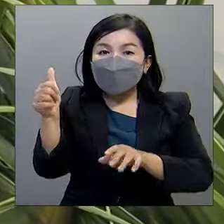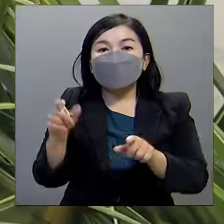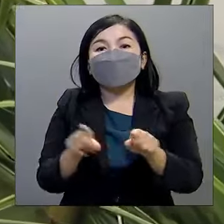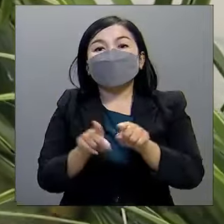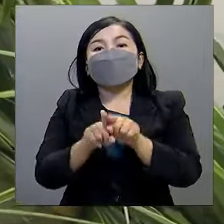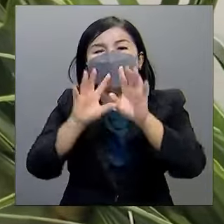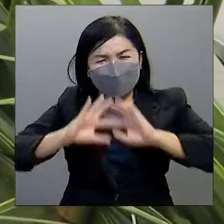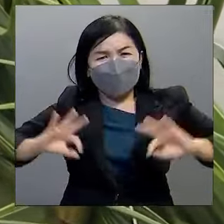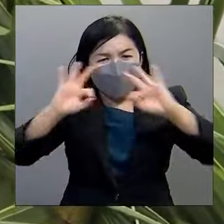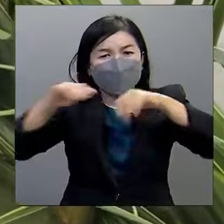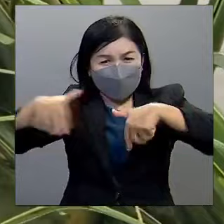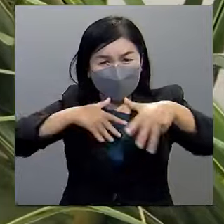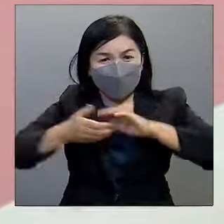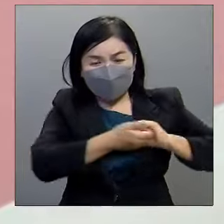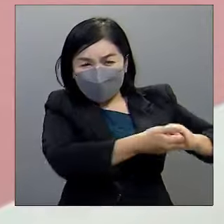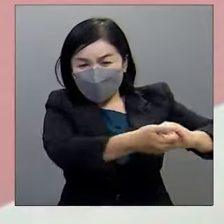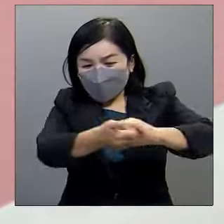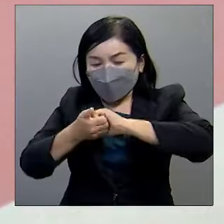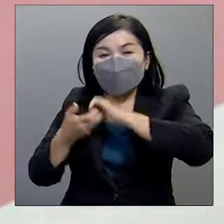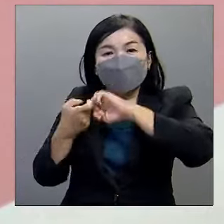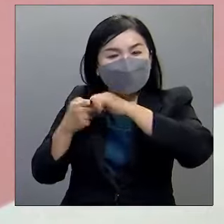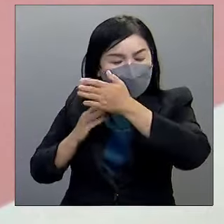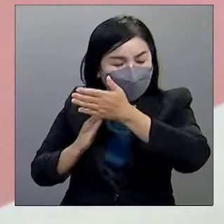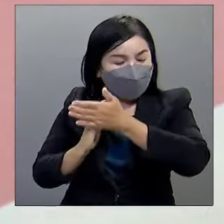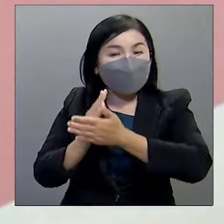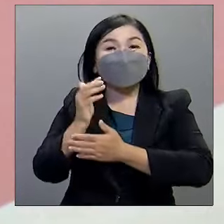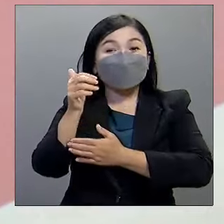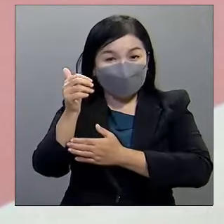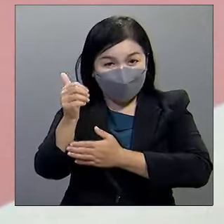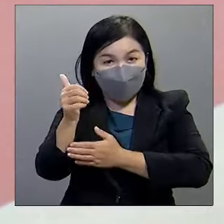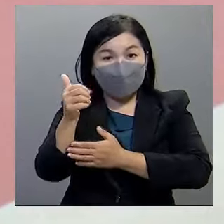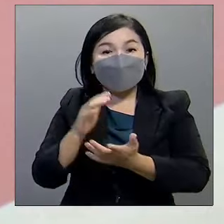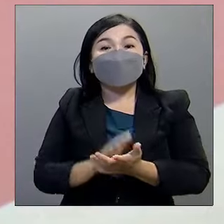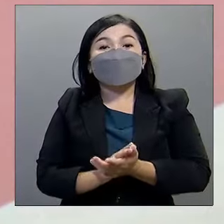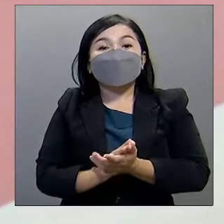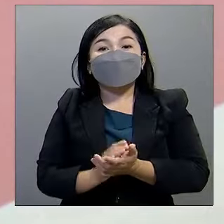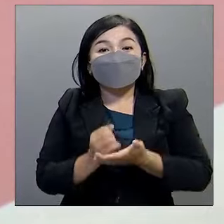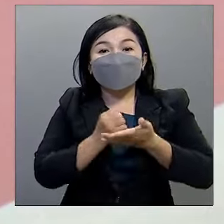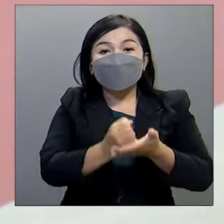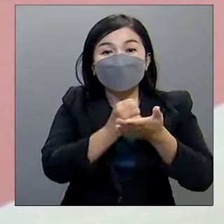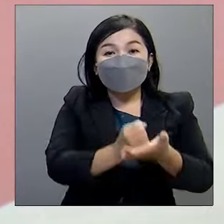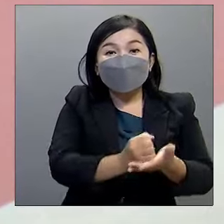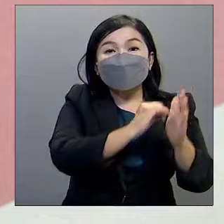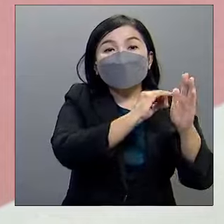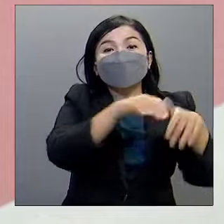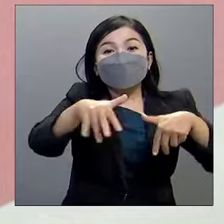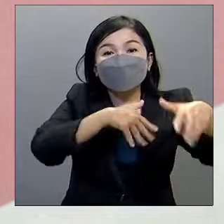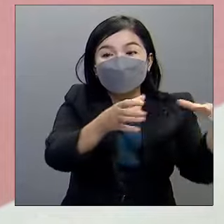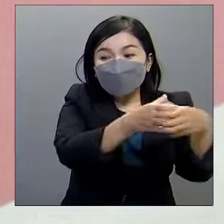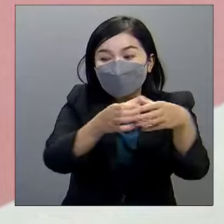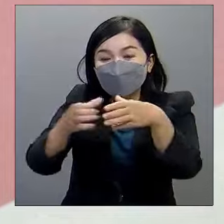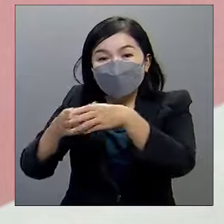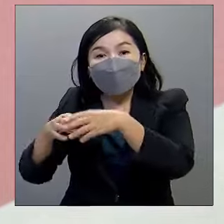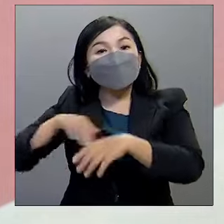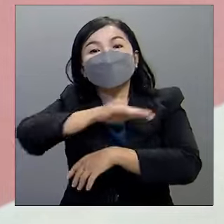ความสามัคคีนี่แหละครับจะทำให้เราผ่านพ้นได้ทุกวิกฤตจริงๆ ใช่ค่ะ นะฉะนั้นไม่ใช่แค่ช่วยแค่บ้านเรานะเราอยู่เป็นชุมชนน่ะน้ำมาขนาดเนี้ย